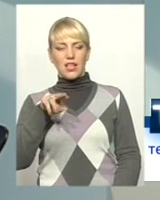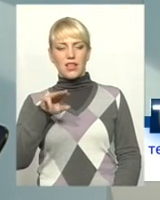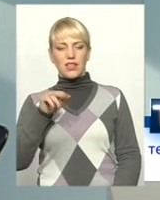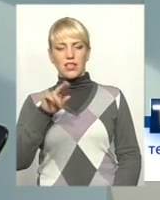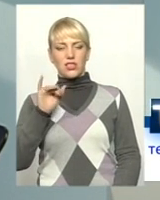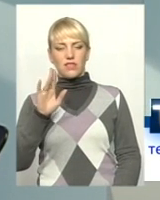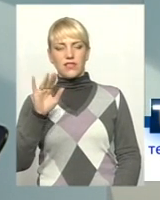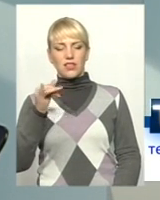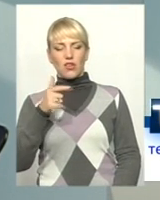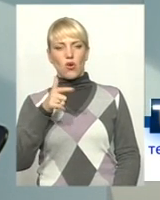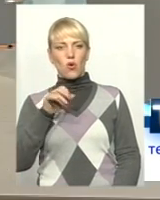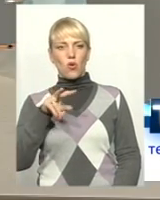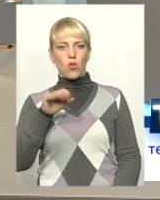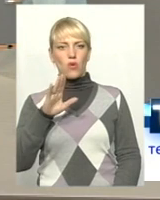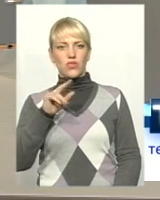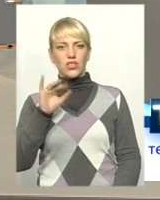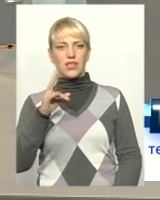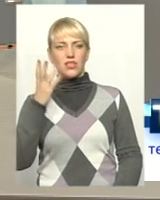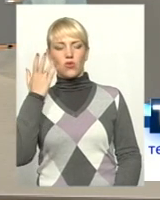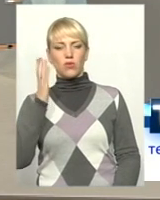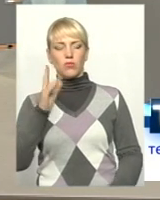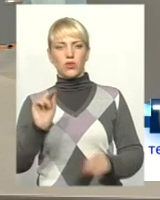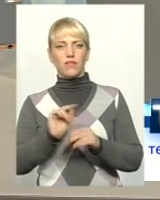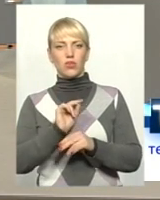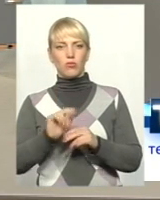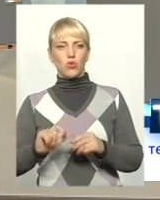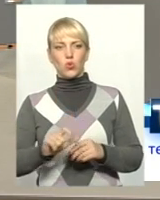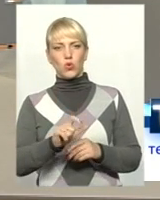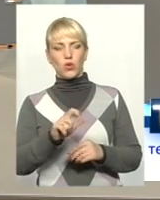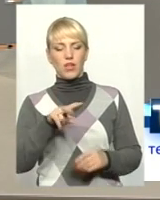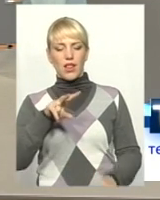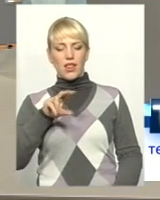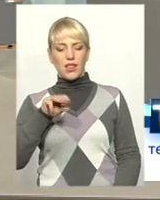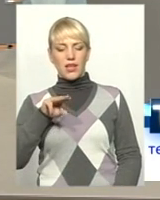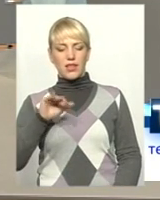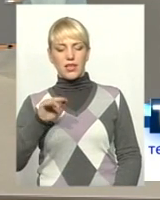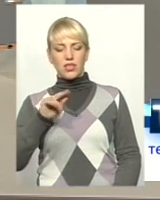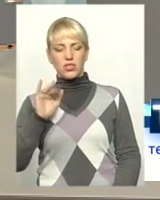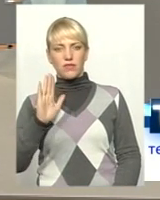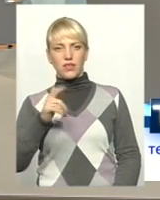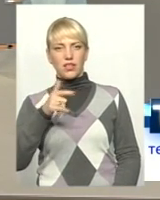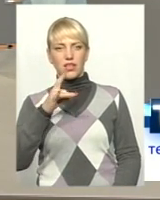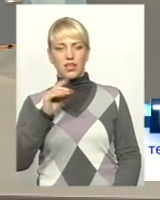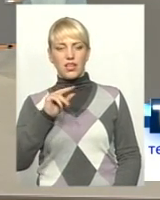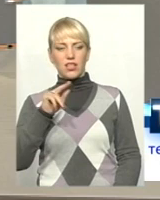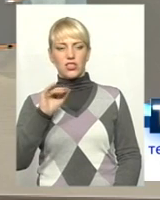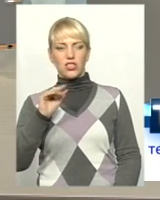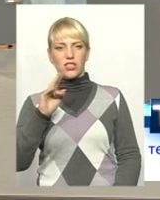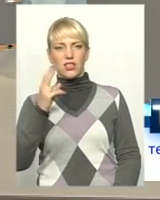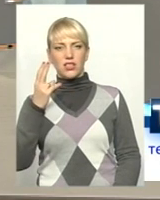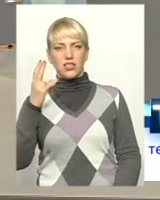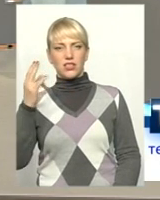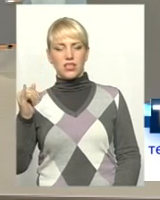ласка, Голочинецький, і скажіть, будь ласка, коли буде відремонтована дорога Летичів-Гречинці? Там їхати вже немає по